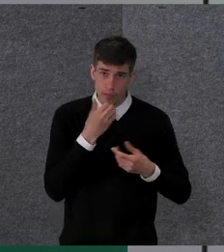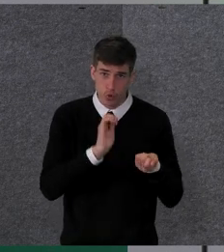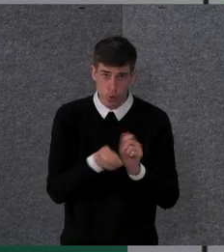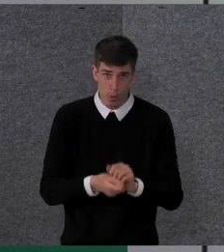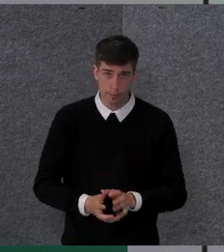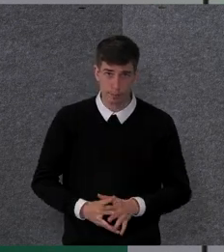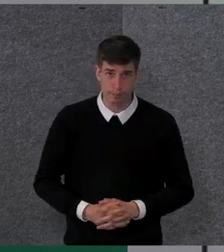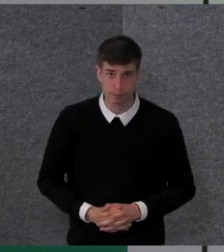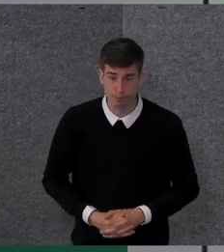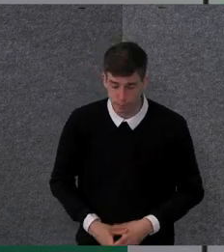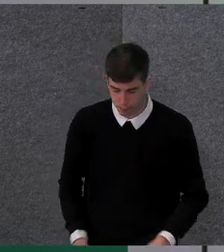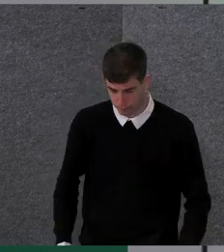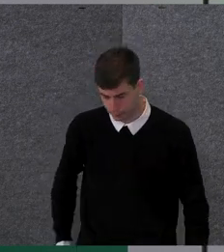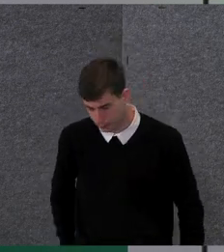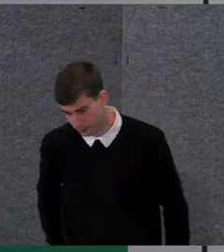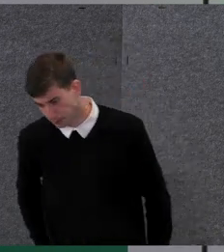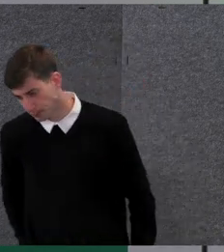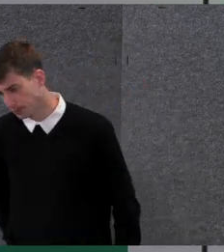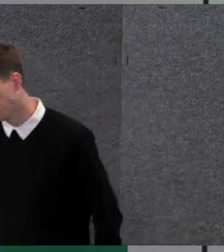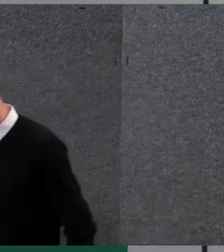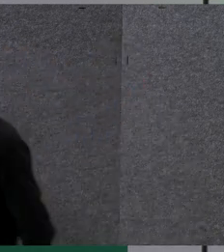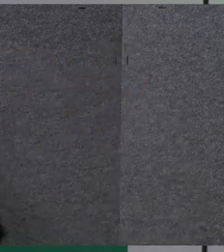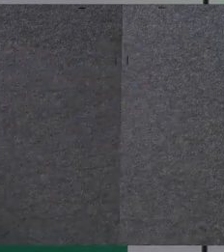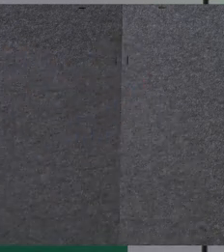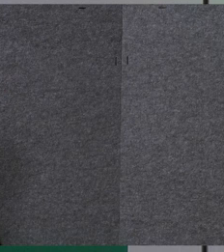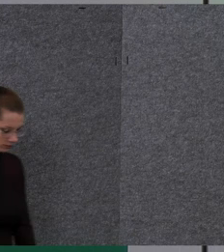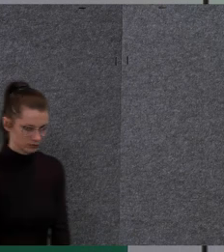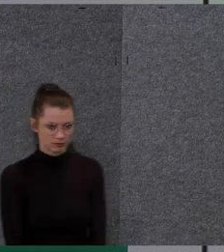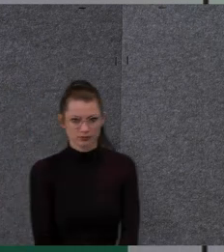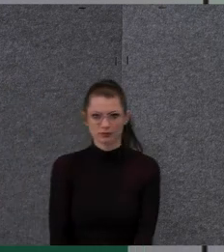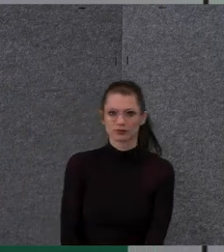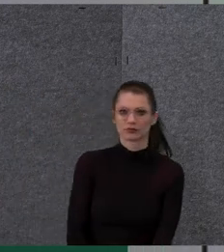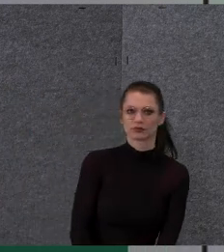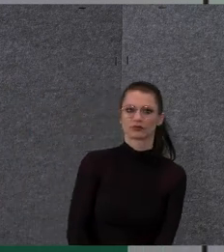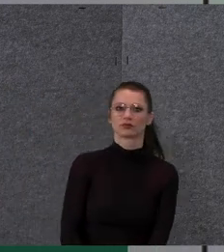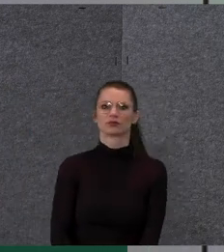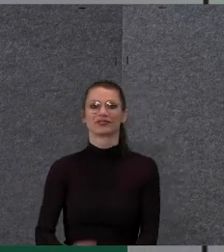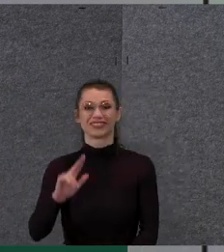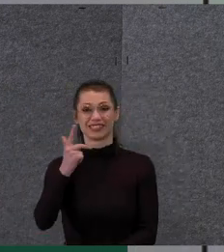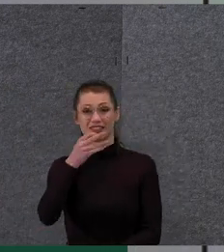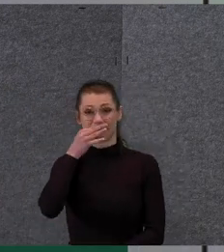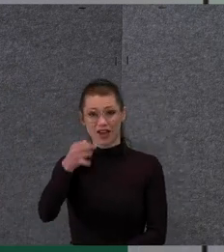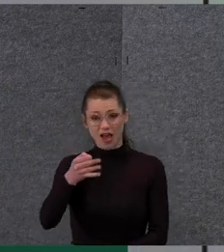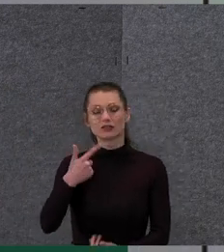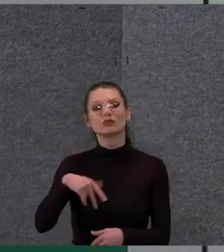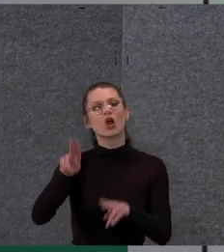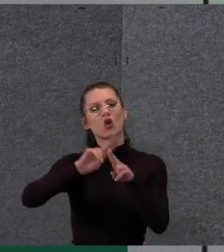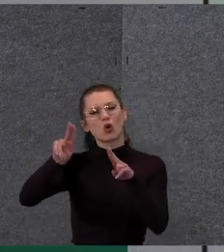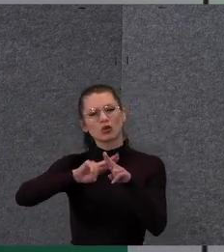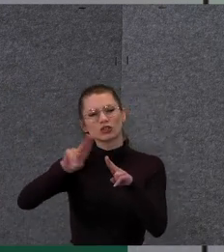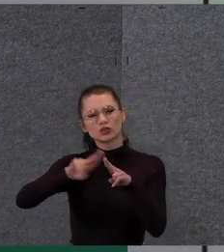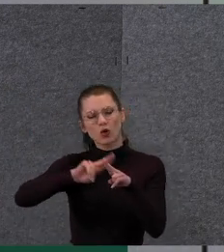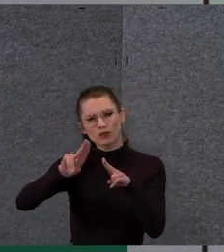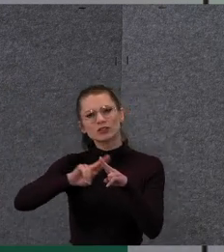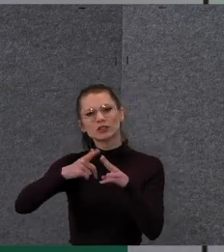auflösen. Und zur dritten Frage von Björn. Rüstungsexporte in Deutschland sind staatlich reguliert. Man braucht für jeden Export von